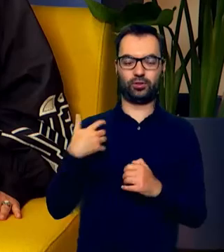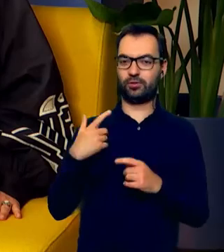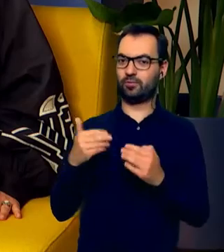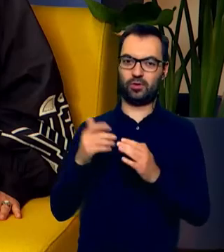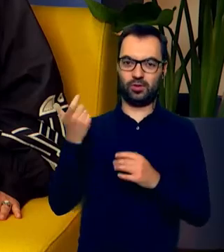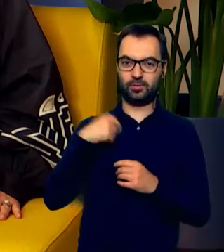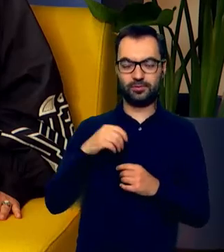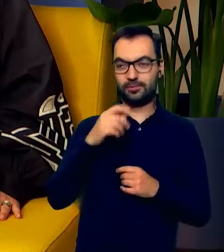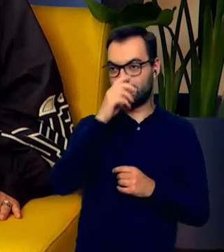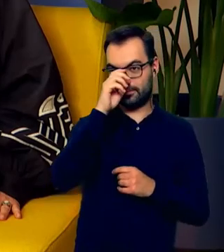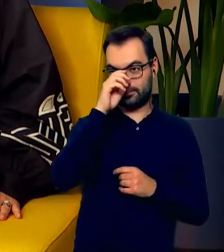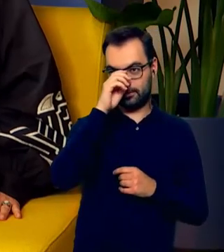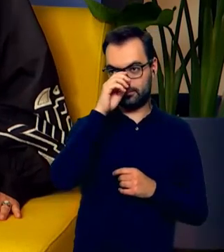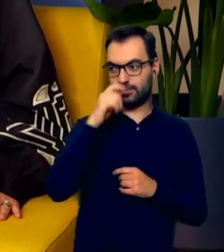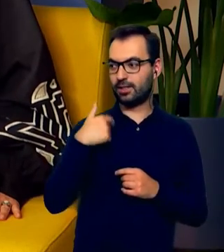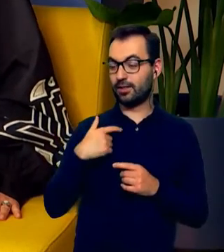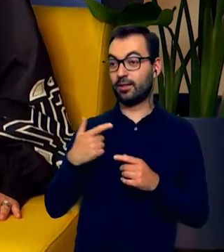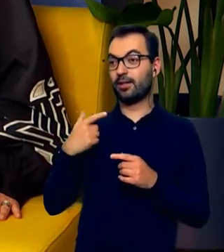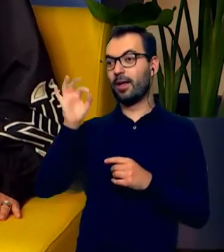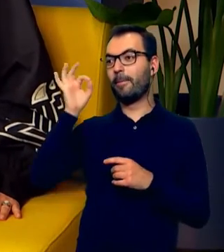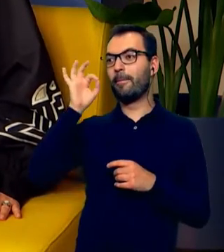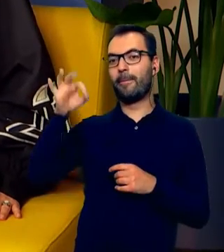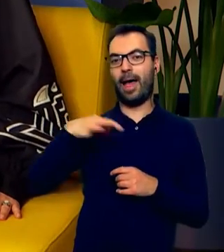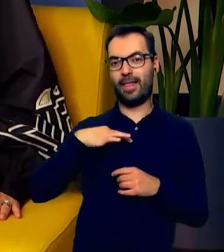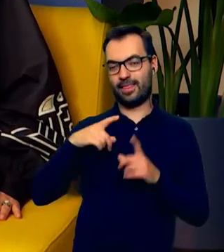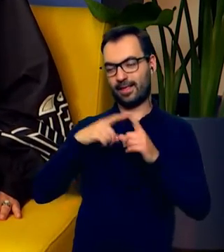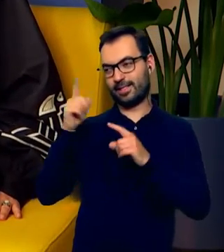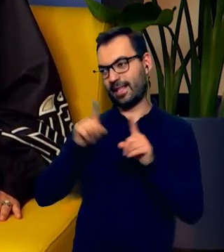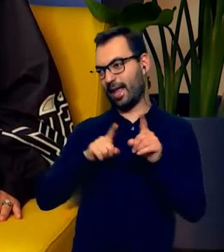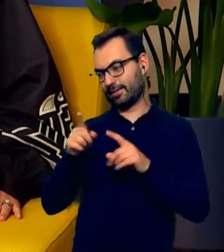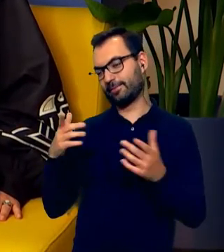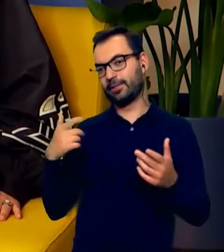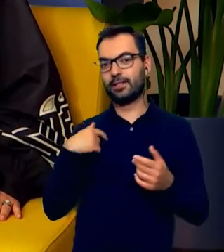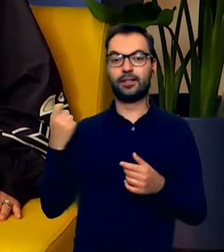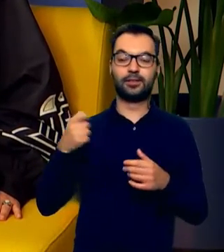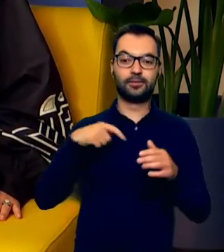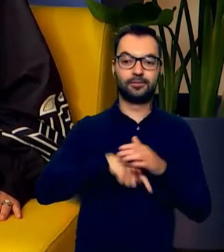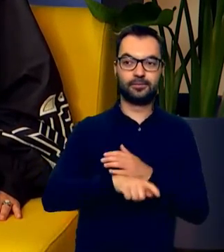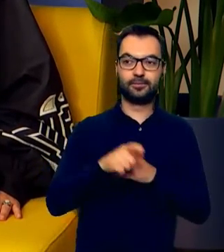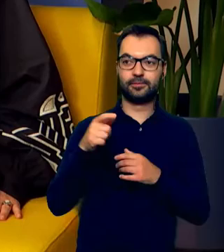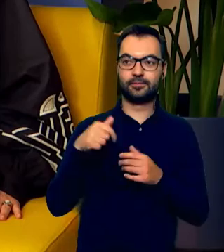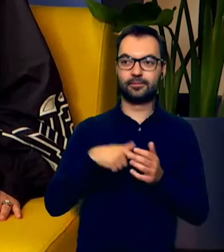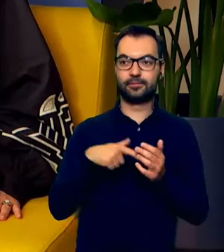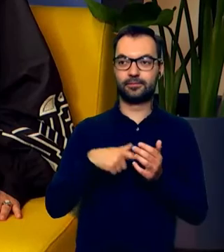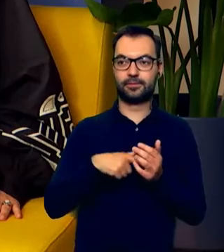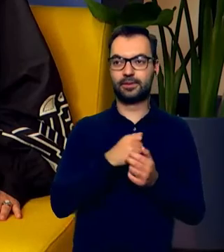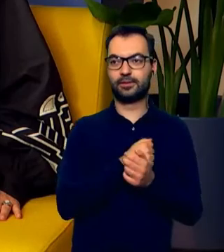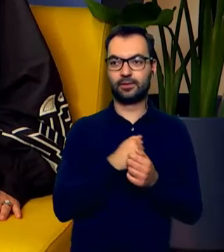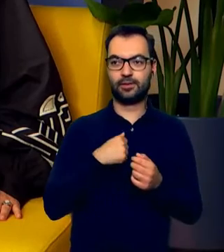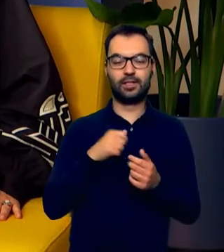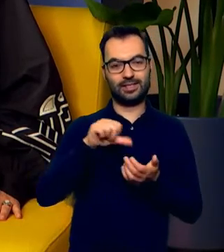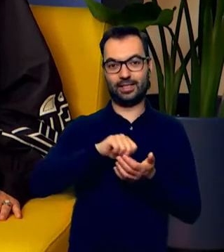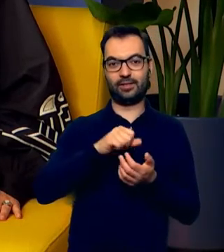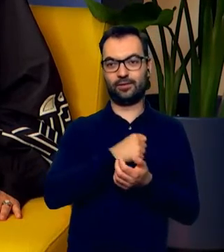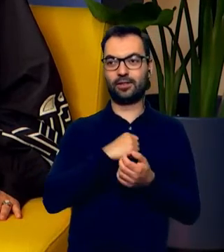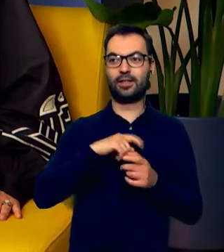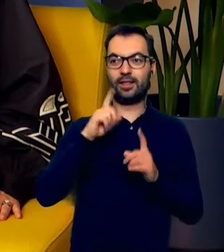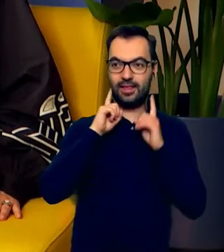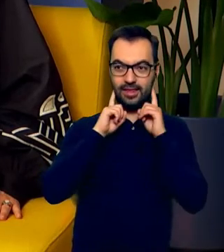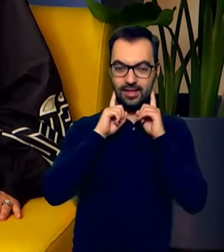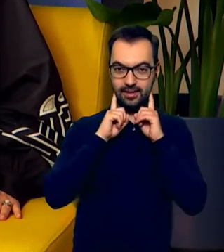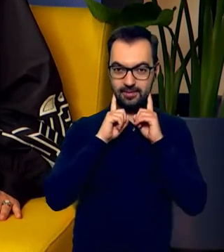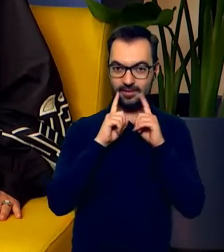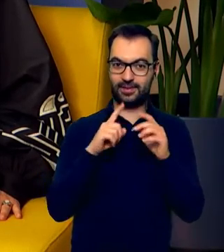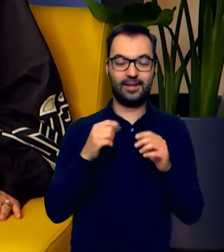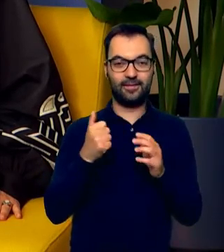życiowo niż ja. Ale jestem po prostu spod znaku panny, to jest oczywiste. A ja wiesz, jadę tutaj metrem do Warszawy, w centrum Warszawy i naprawdę to nie